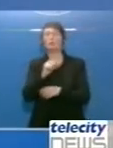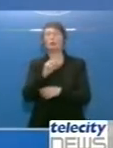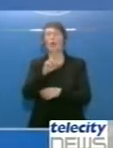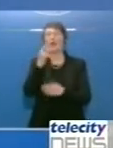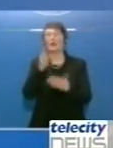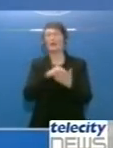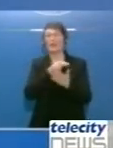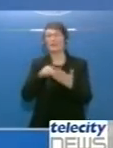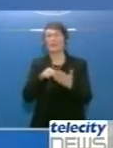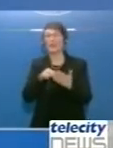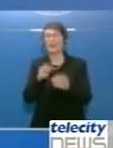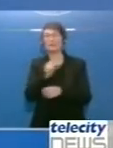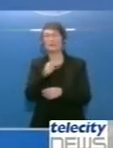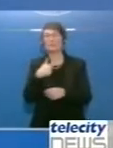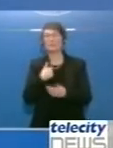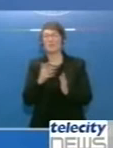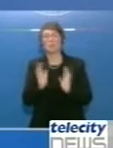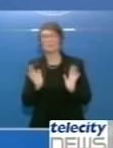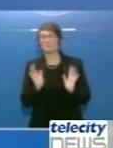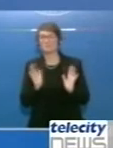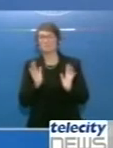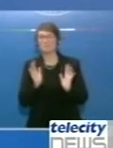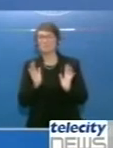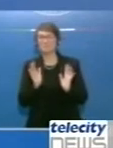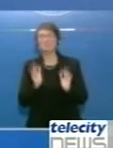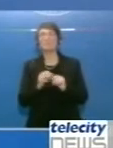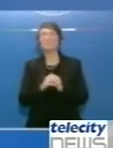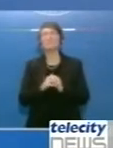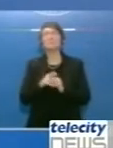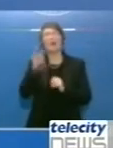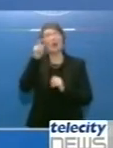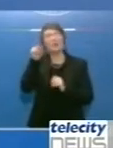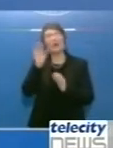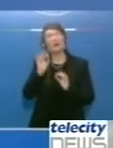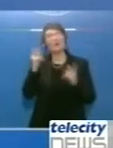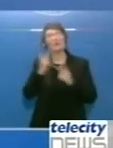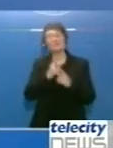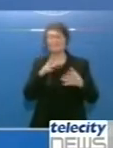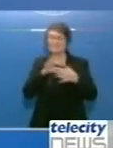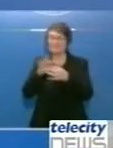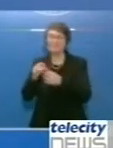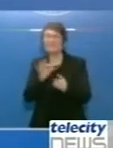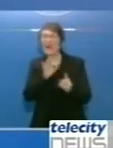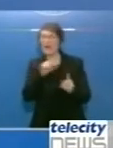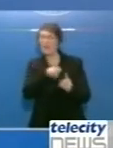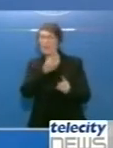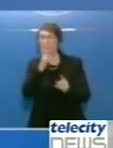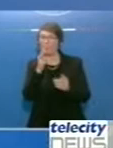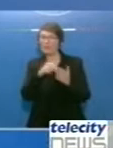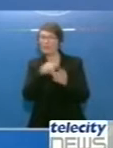dose che si può anticipare da cinque a quattro mesi da aggiornare e regolarizzare la propria posizione unica eccezione